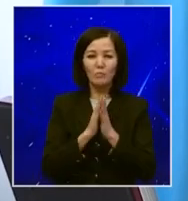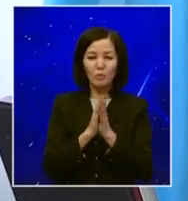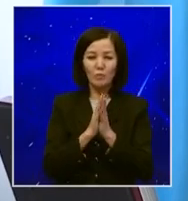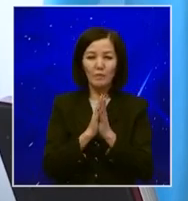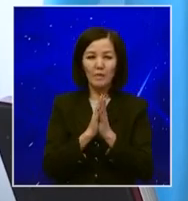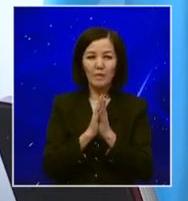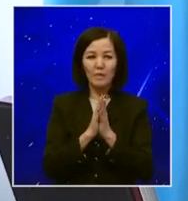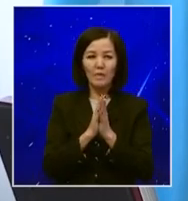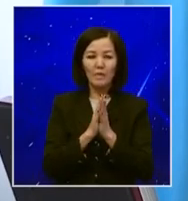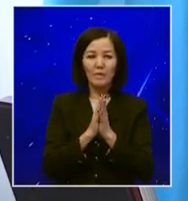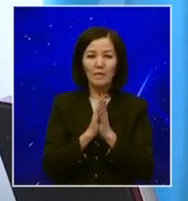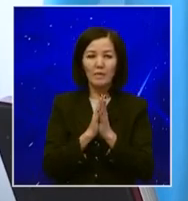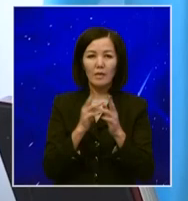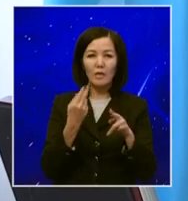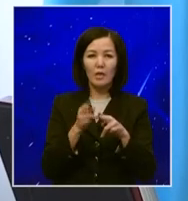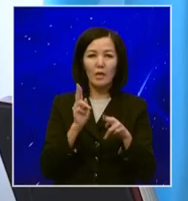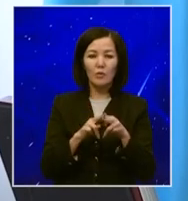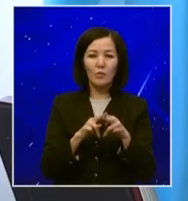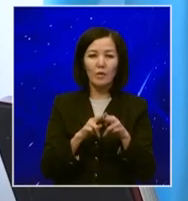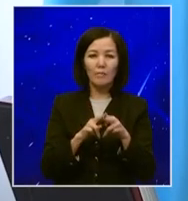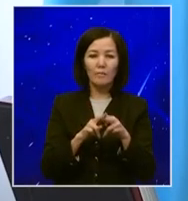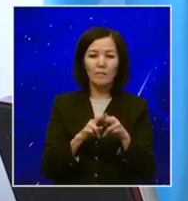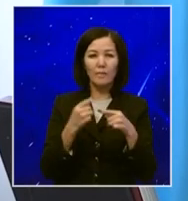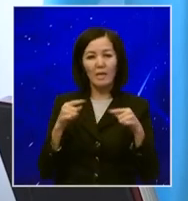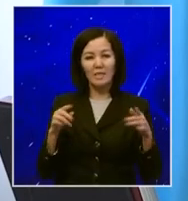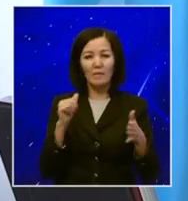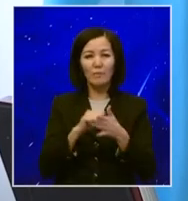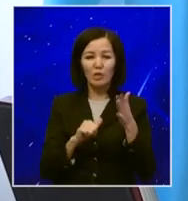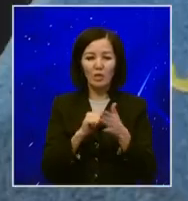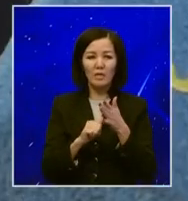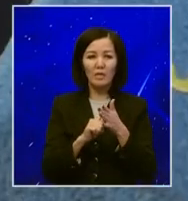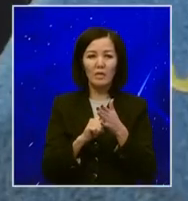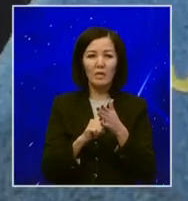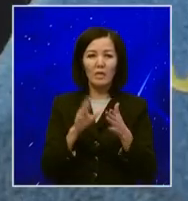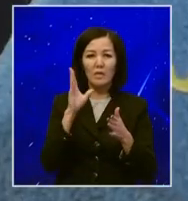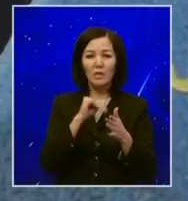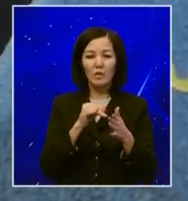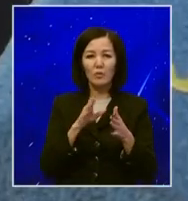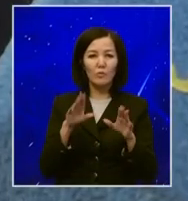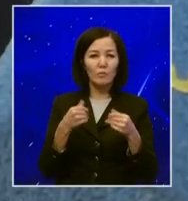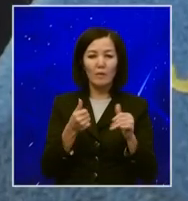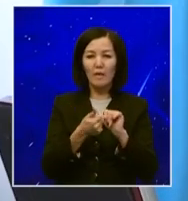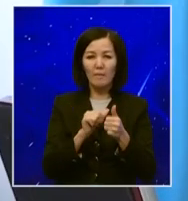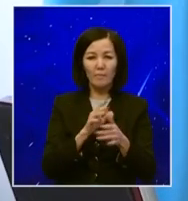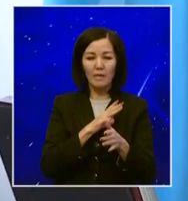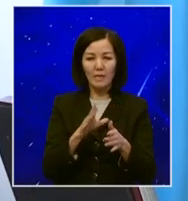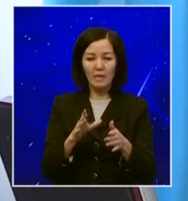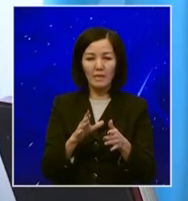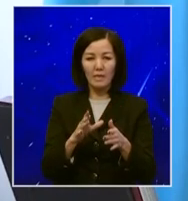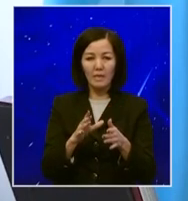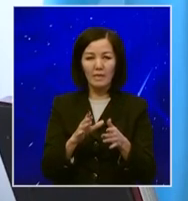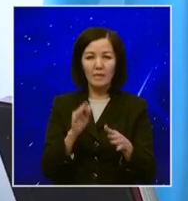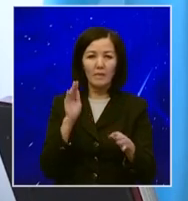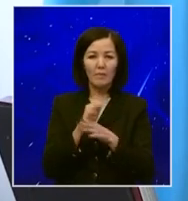просьбой, которые по тем или иным причинам не успели вовремя обменять. За дополнительной